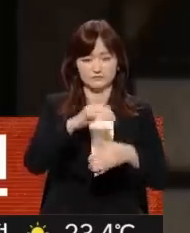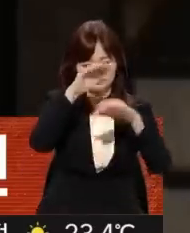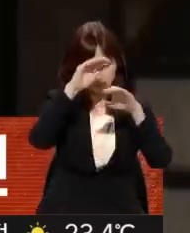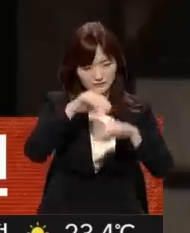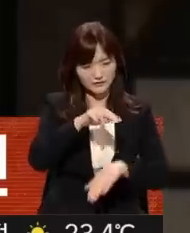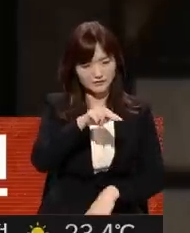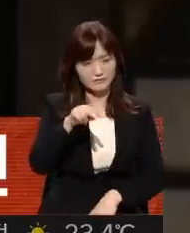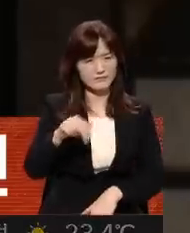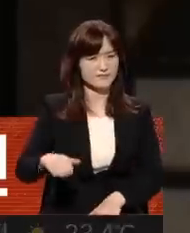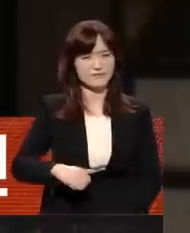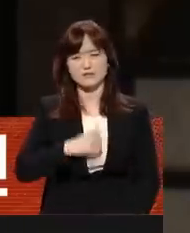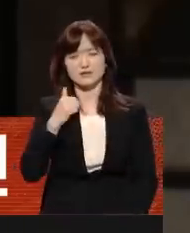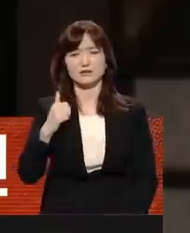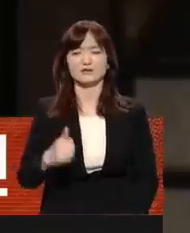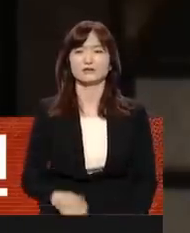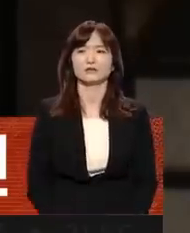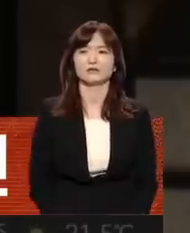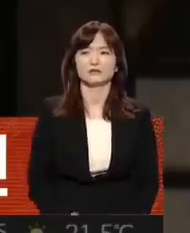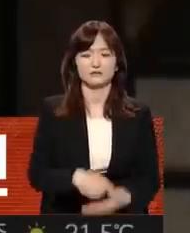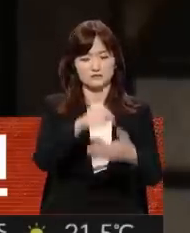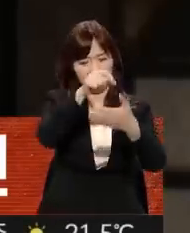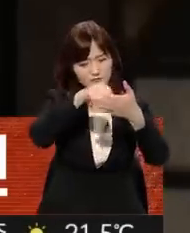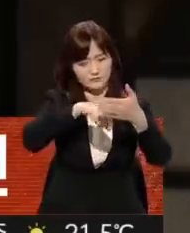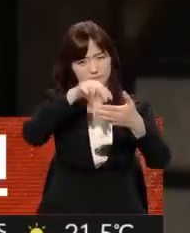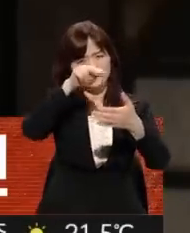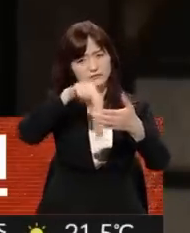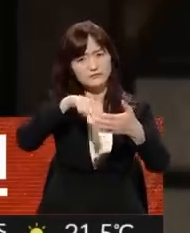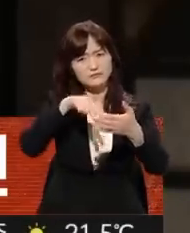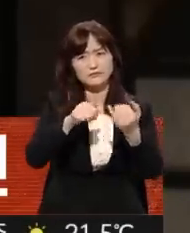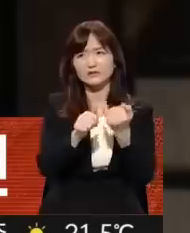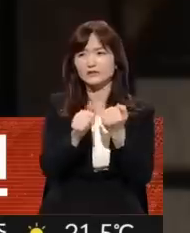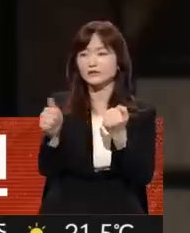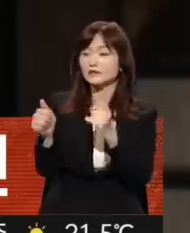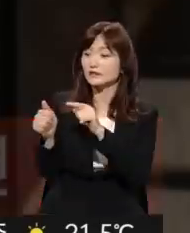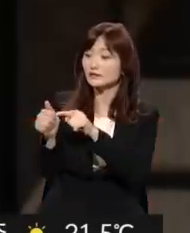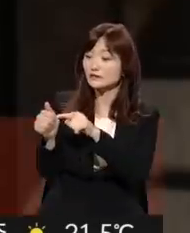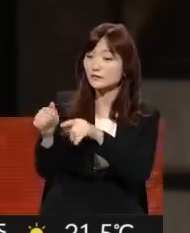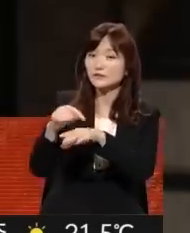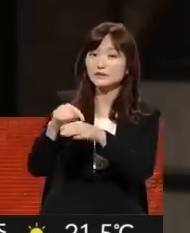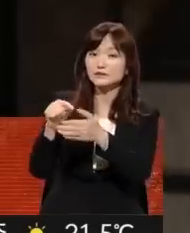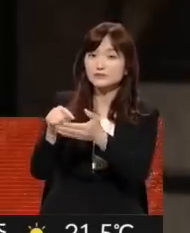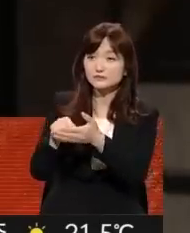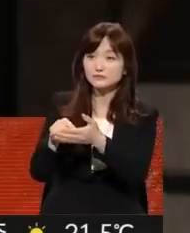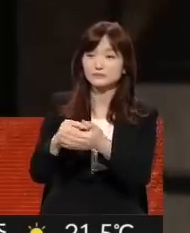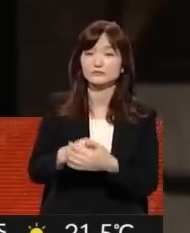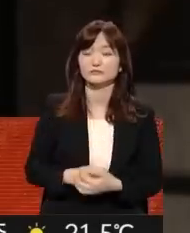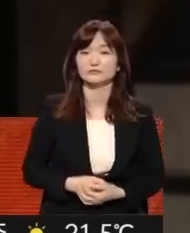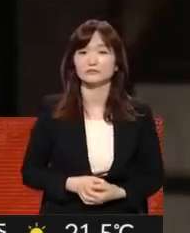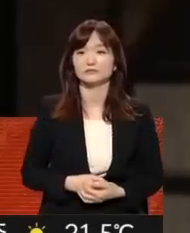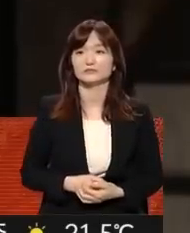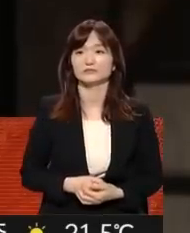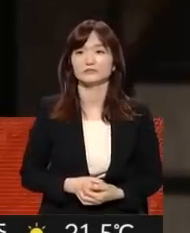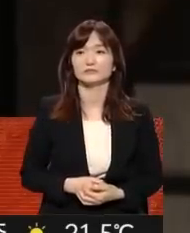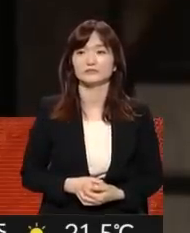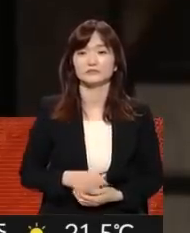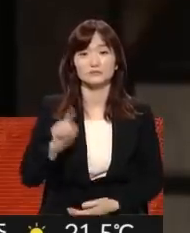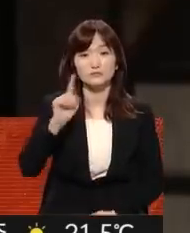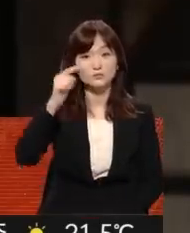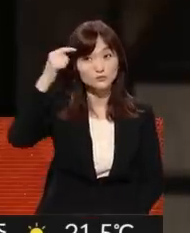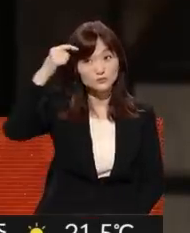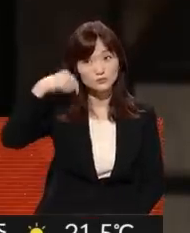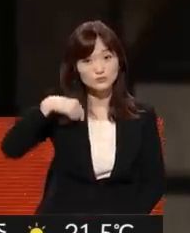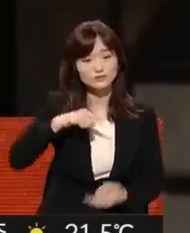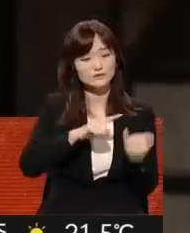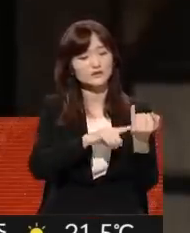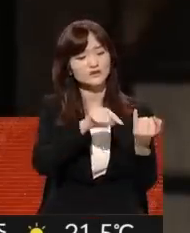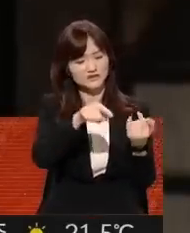이렇게 사시나무 떨듯이 이 기사를 보면서 읽었는데 이 남편의 심리는 제가 일감으로 가지는 건 어떤 느낌인가 하면 너는